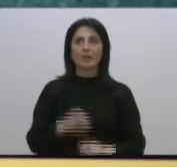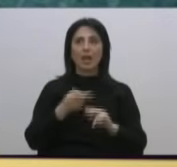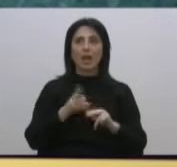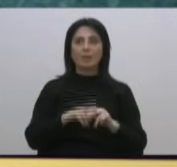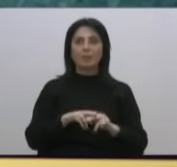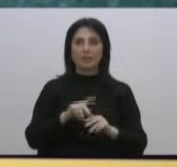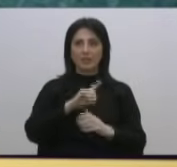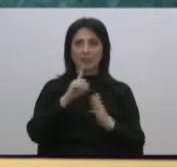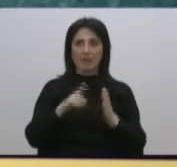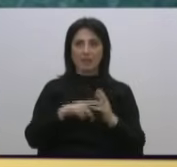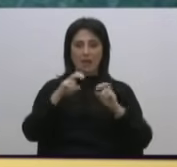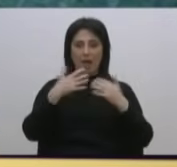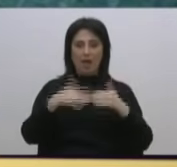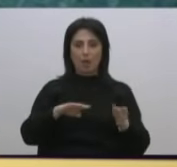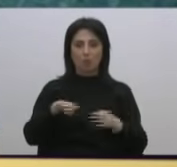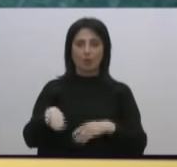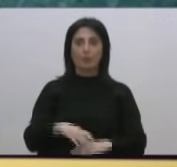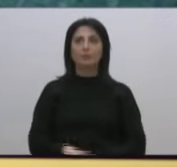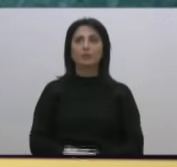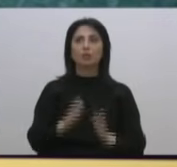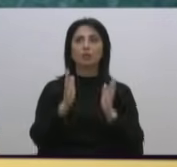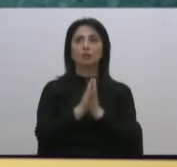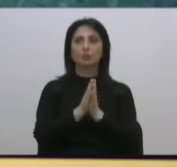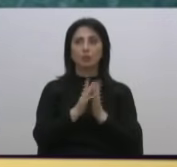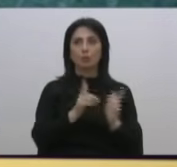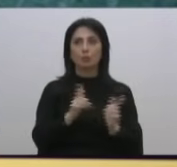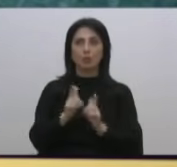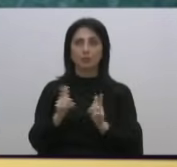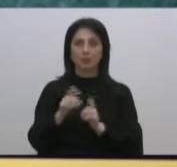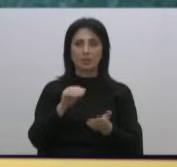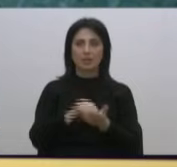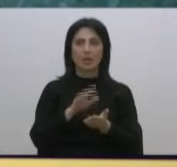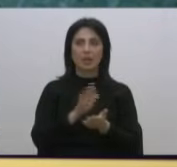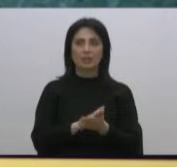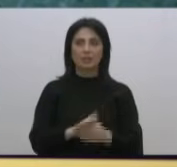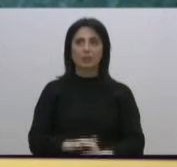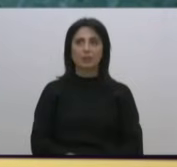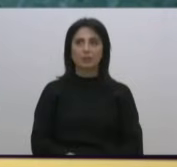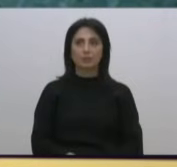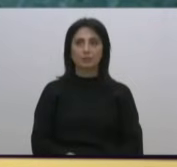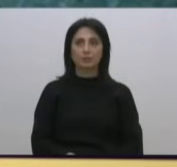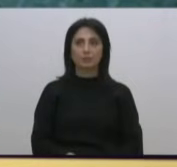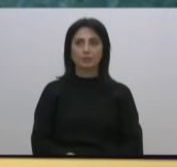ამით საკითხი განხილულია. გთხოვთ მოემზადოთ რეგისტრაციისთვის.